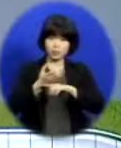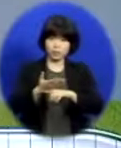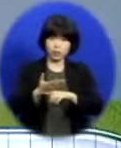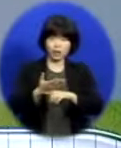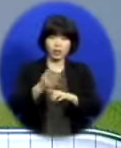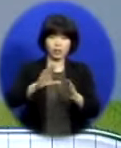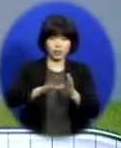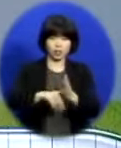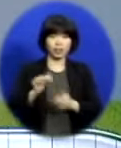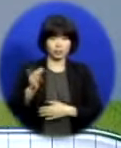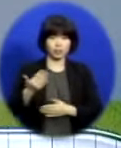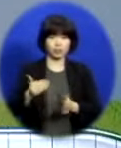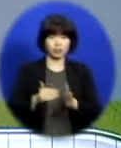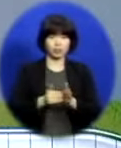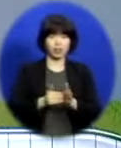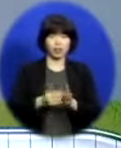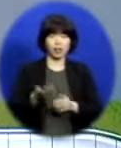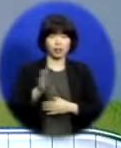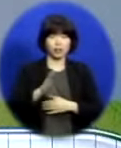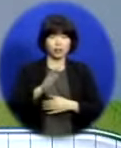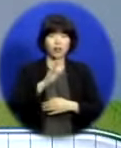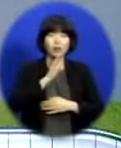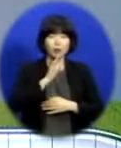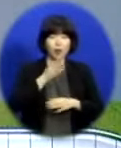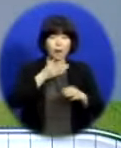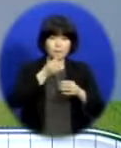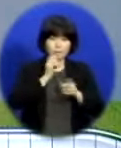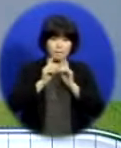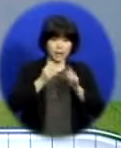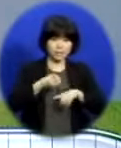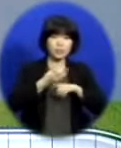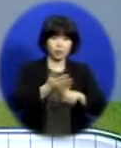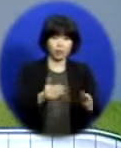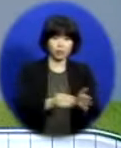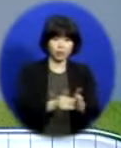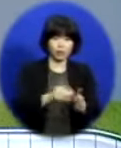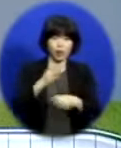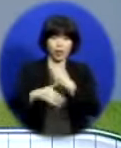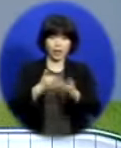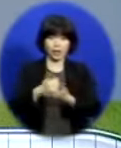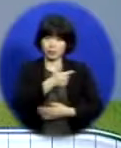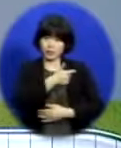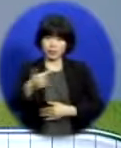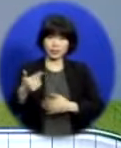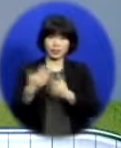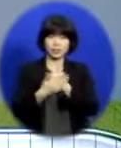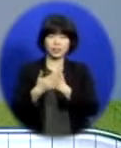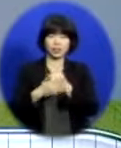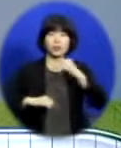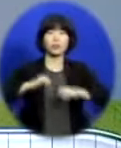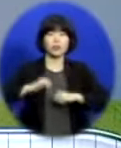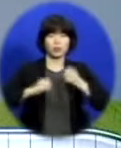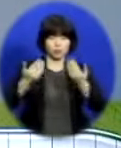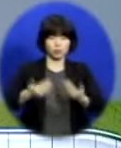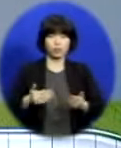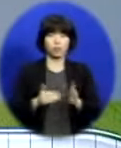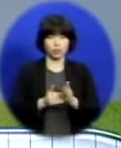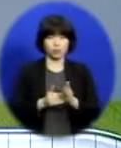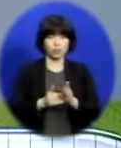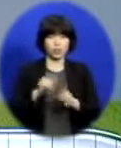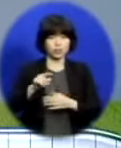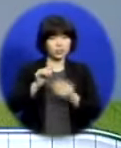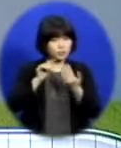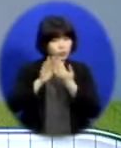되었습니다 그래서 말씀을 전했고 또 하나님이 큰 은혜로 역사하셨습니다 그 뒤에